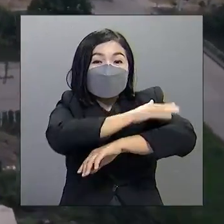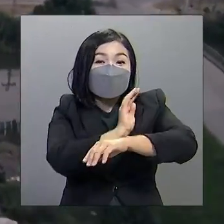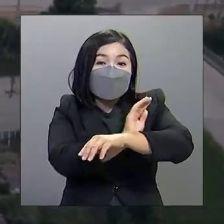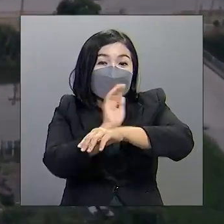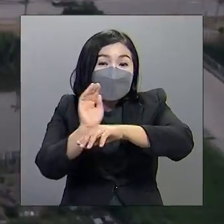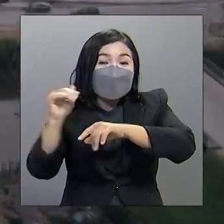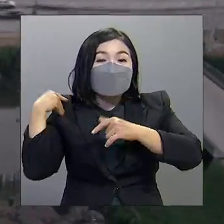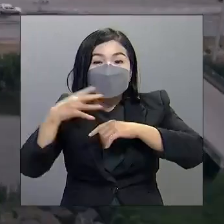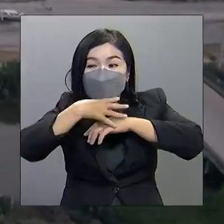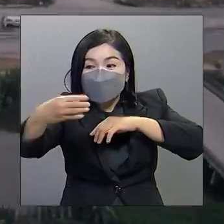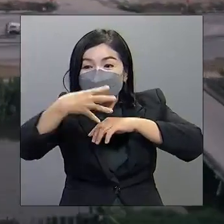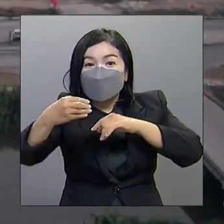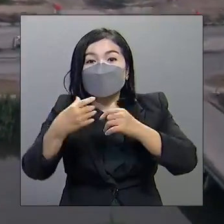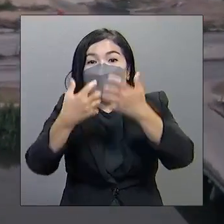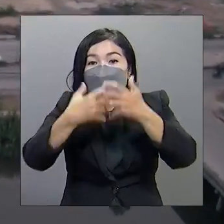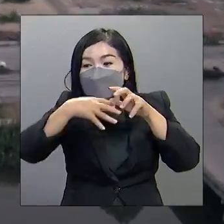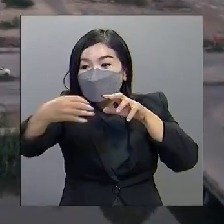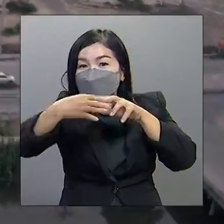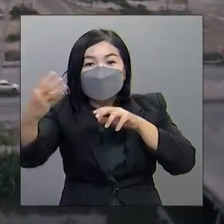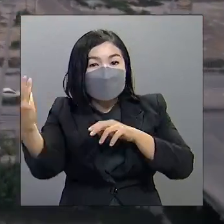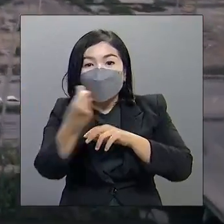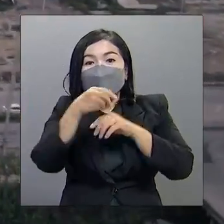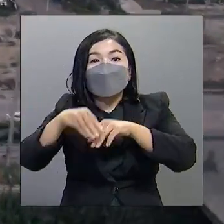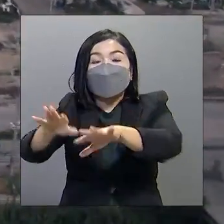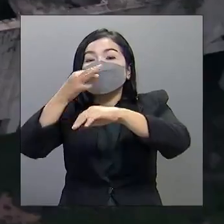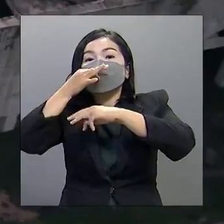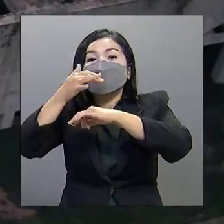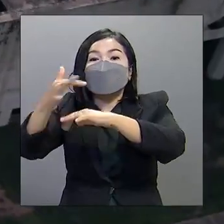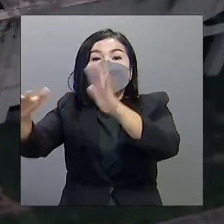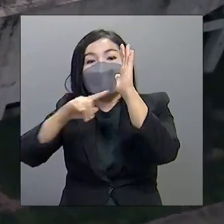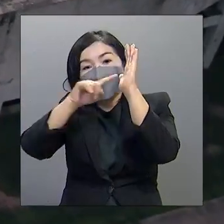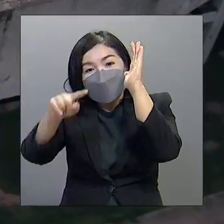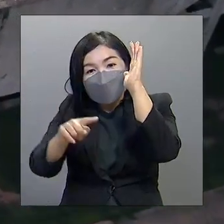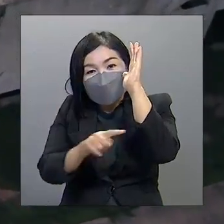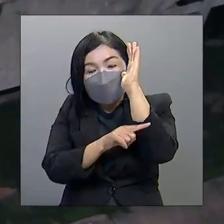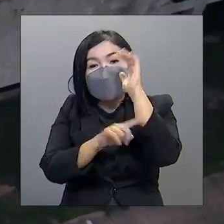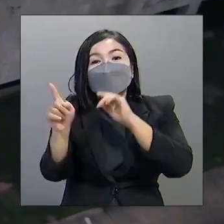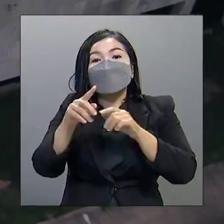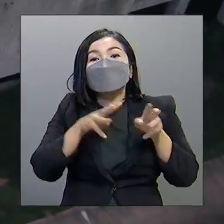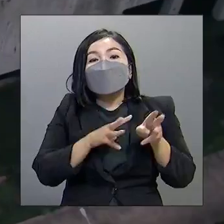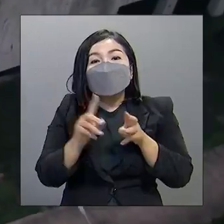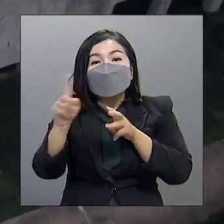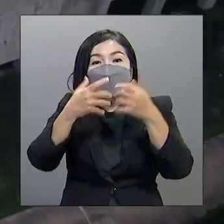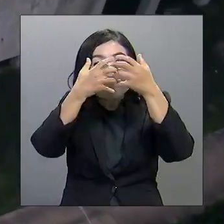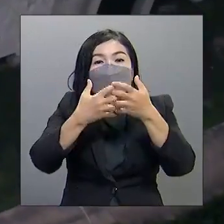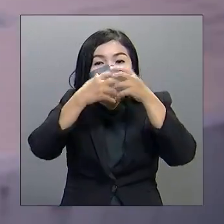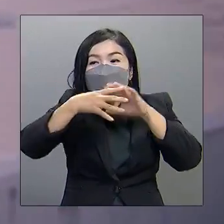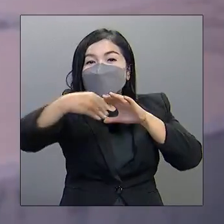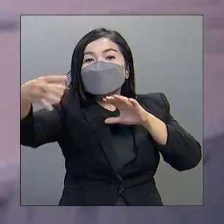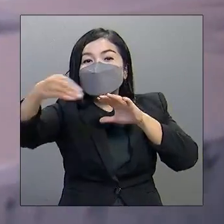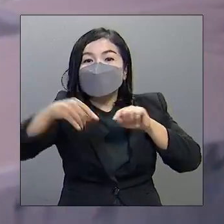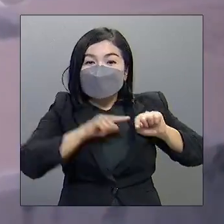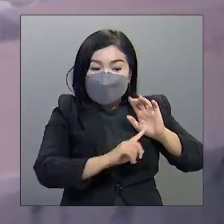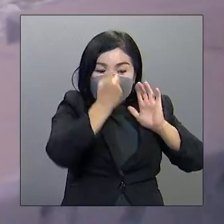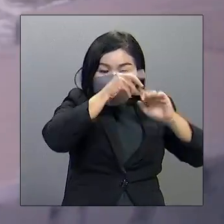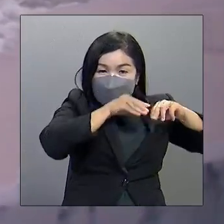ทีและไม่ได้มีที่นี่ที่เดียวที่ส่งน้ำออกไปยังอ่าวไทยดังนั้นการสูบน้ำที่ปลายทางถือว่ามีประสิทธิภ